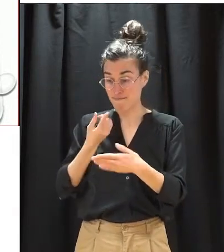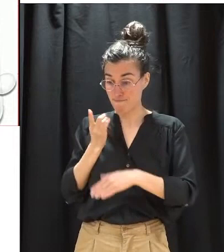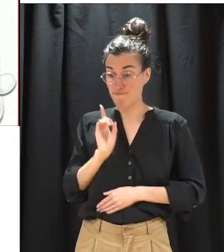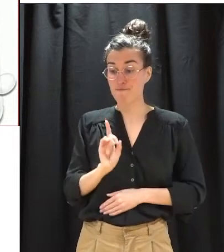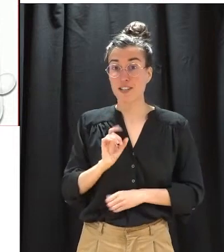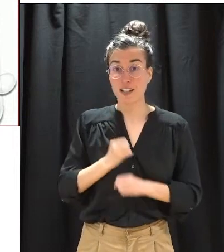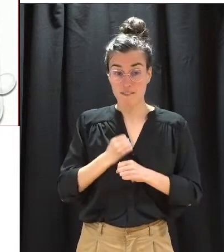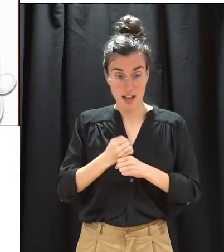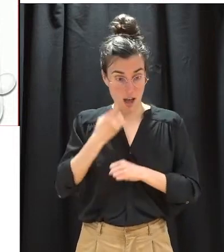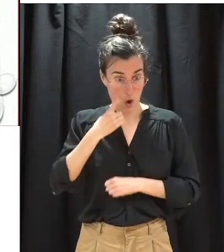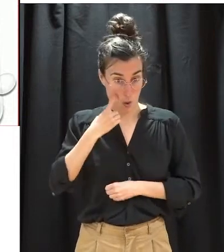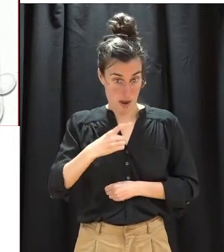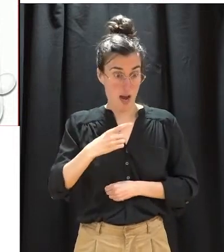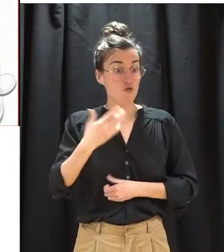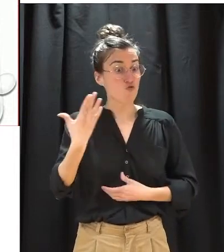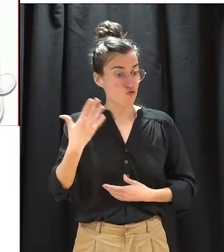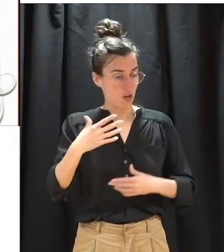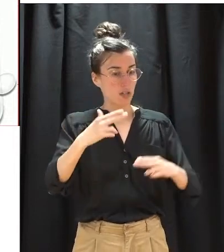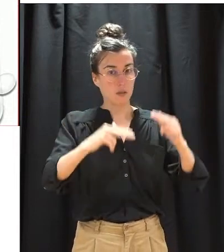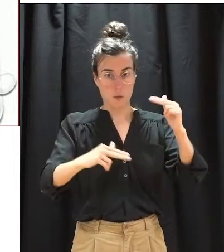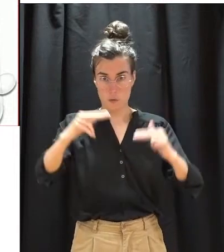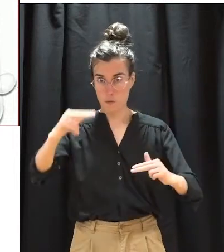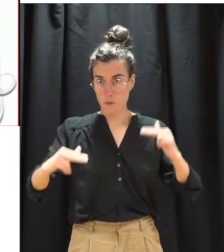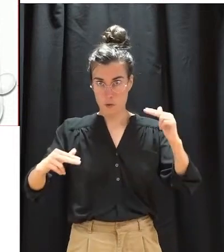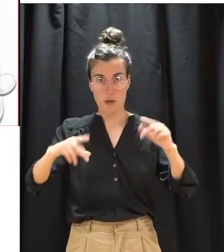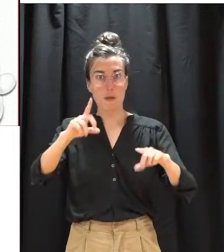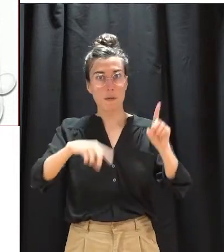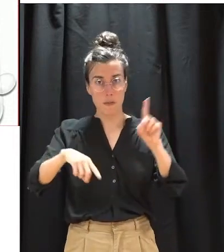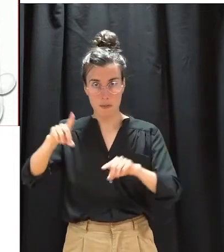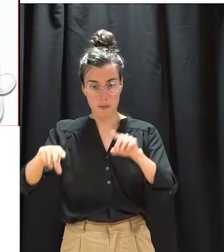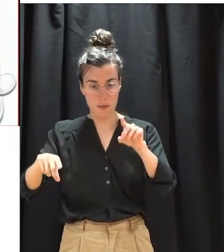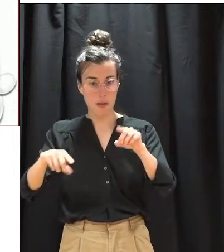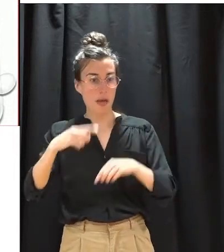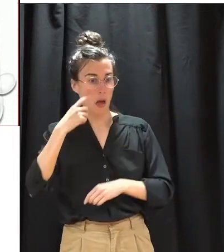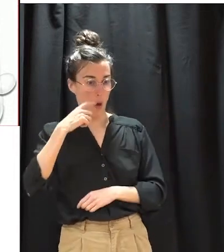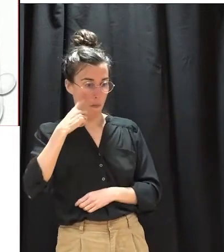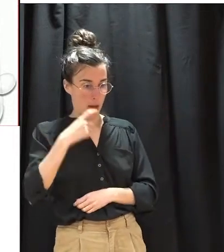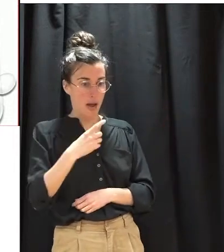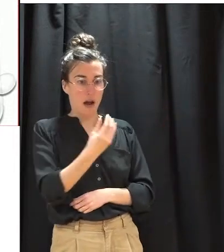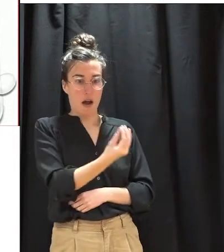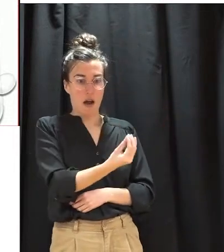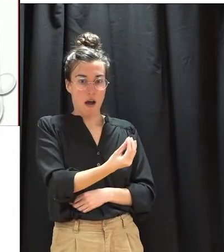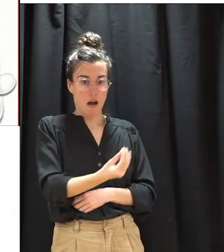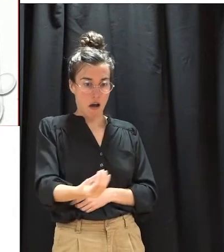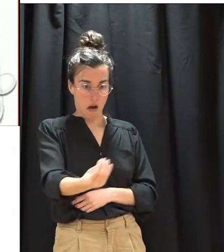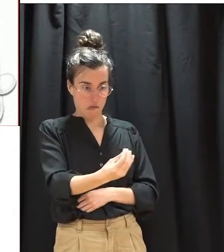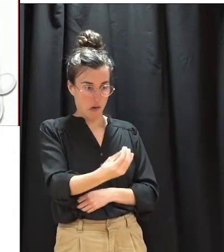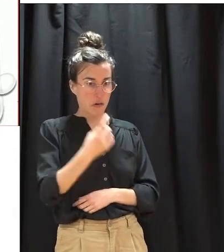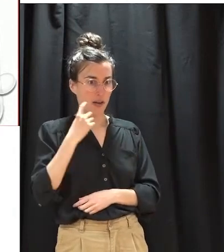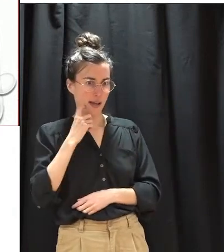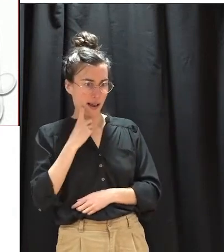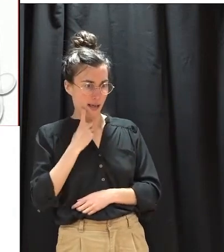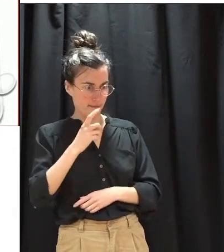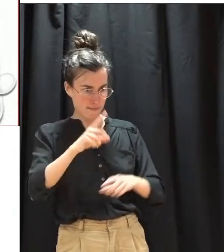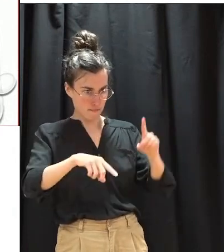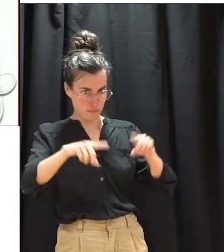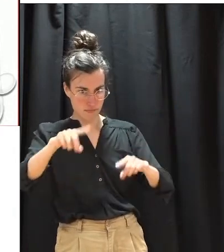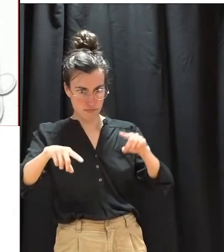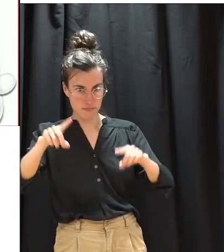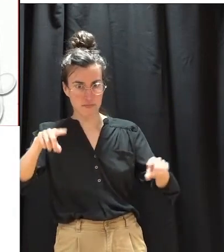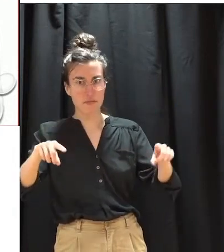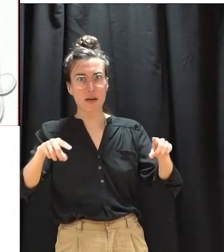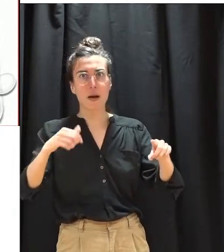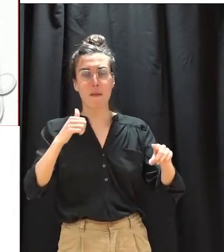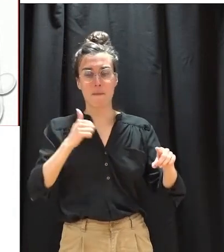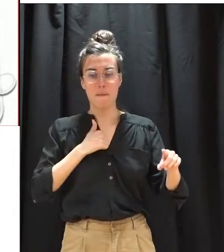hétérogénéité. J'ai pu observer aussi des difficultés de mes élèves et me poser cette question en me disant que ce n'était pas seulement dû à leurs